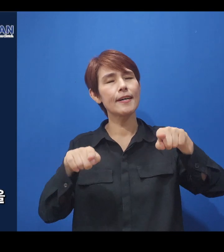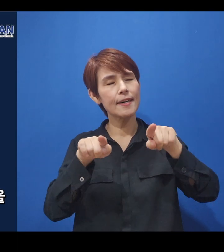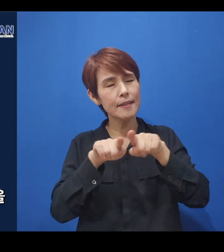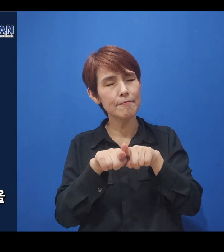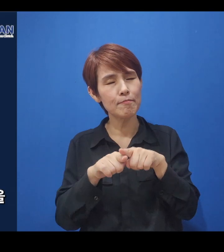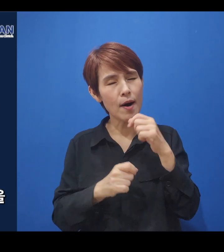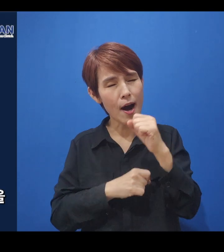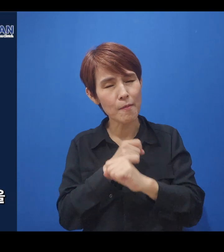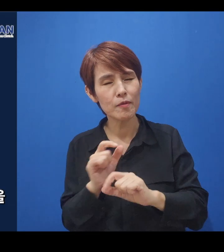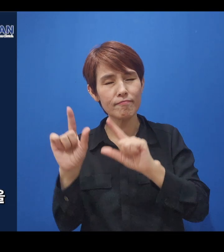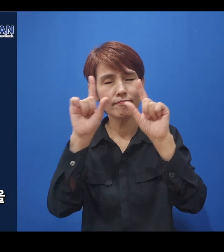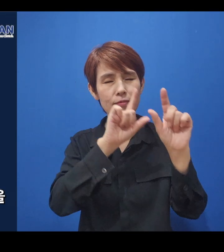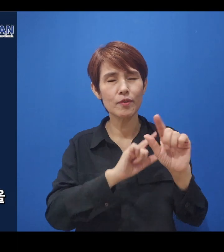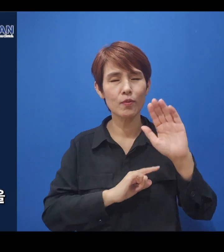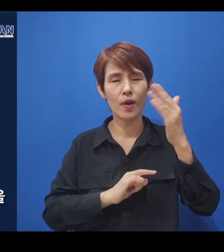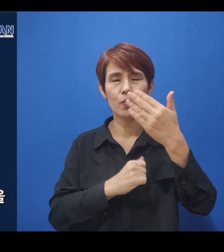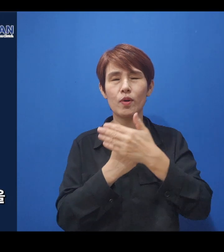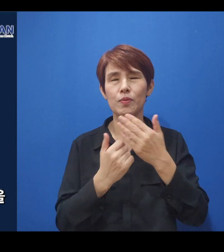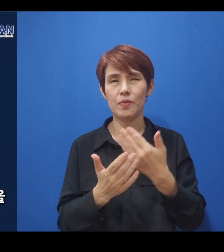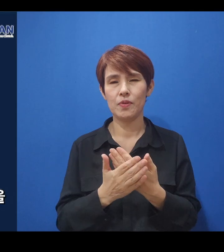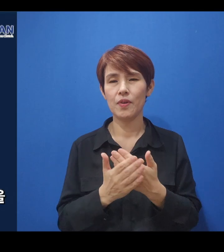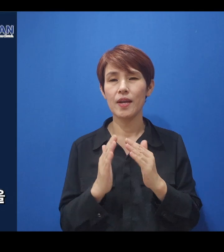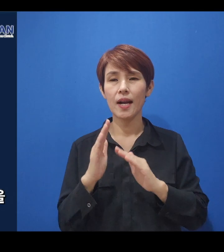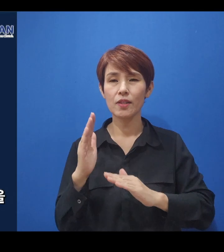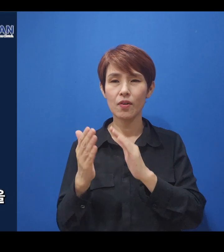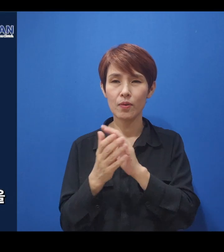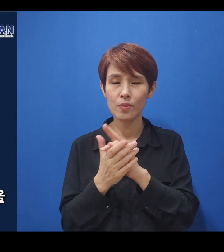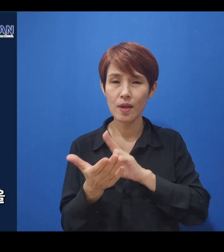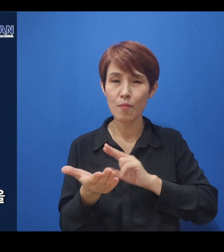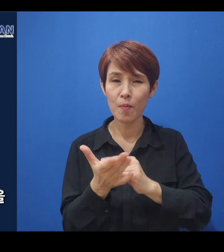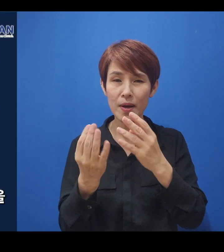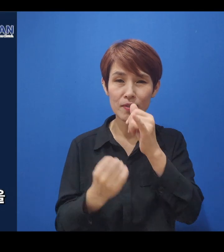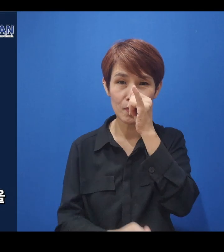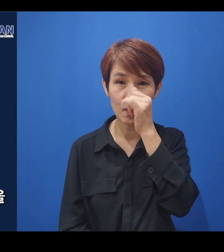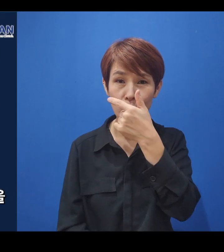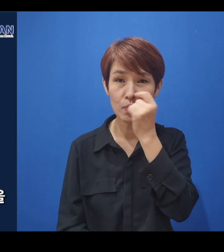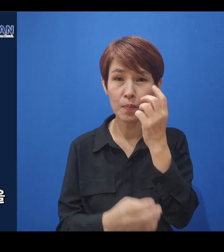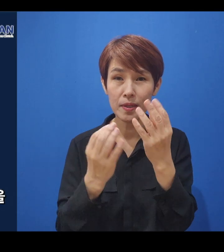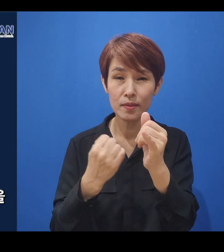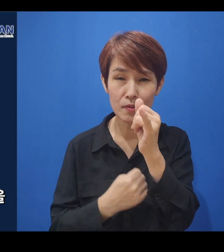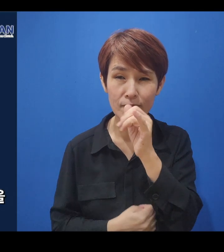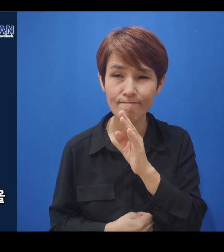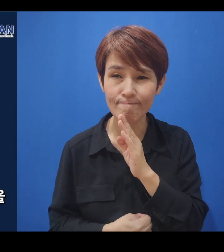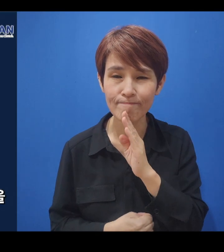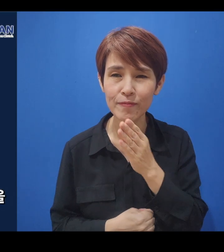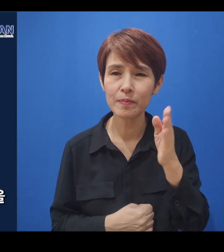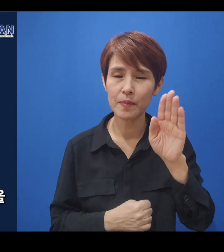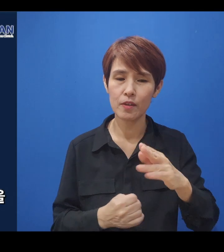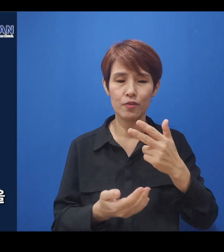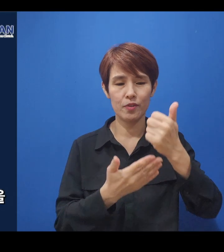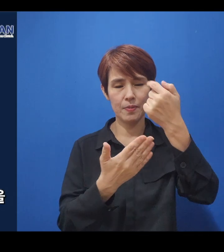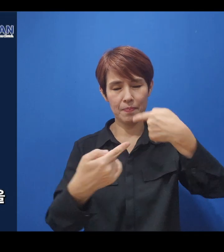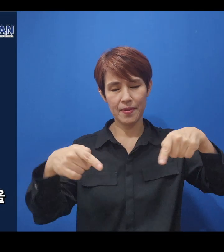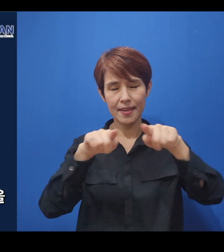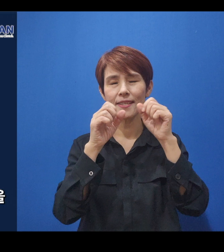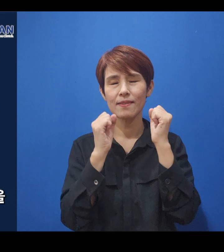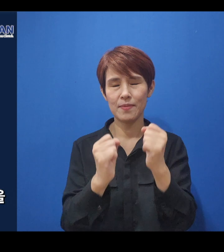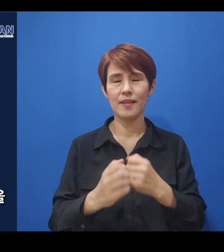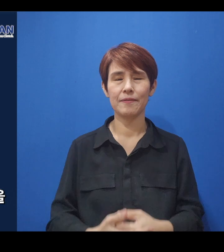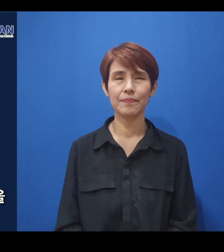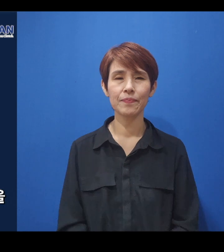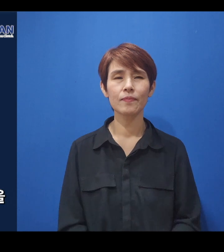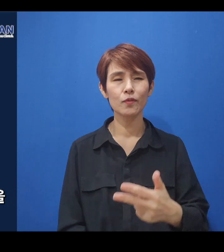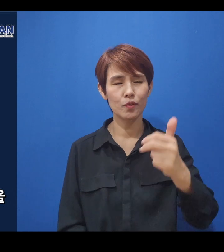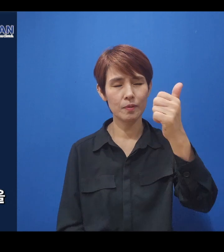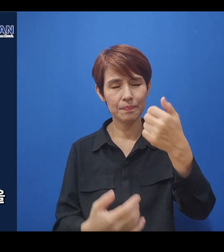되게 하옵소서. 가정의 기도의 제목 많죠. 결핍도 있죠. 그러나 거기에 주님 계십니다.